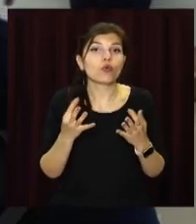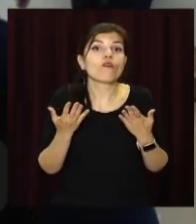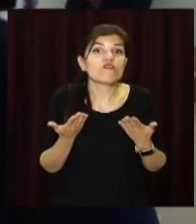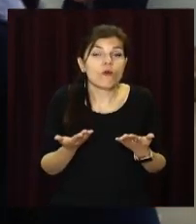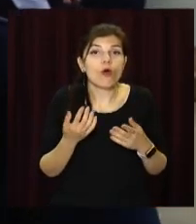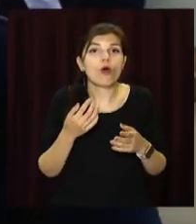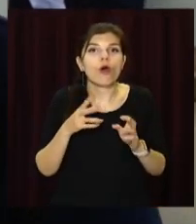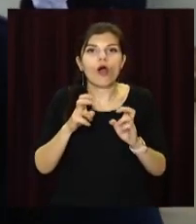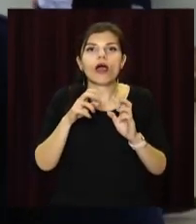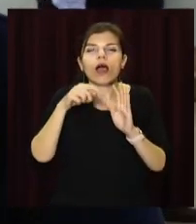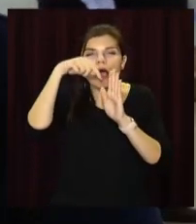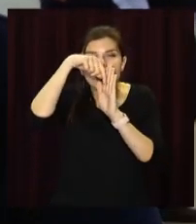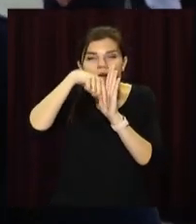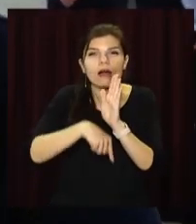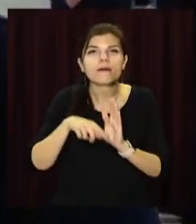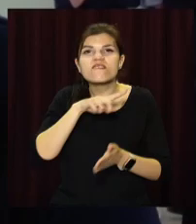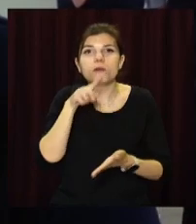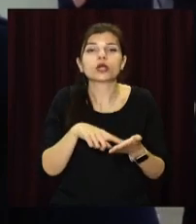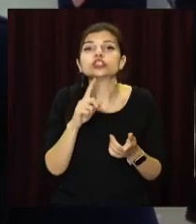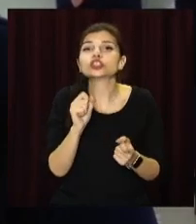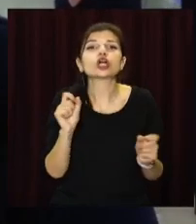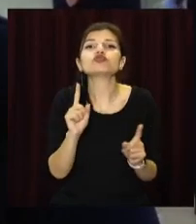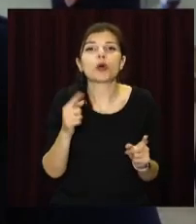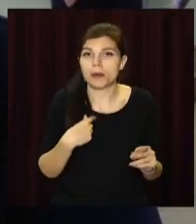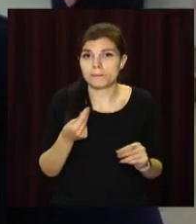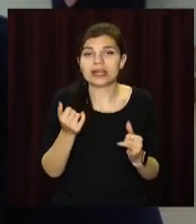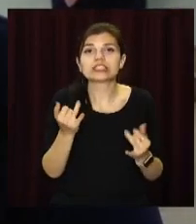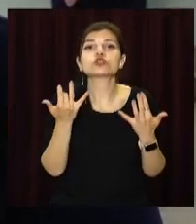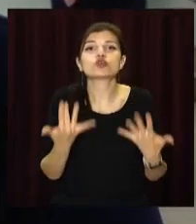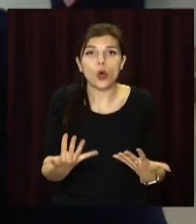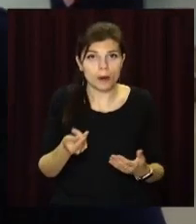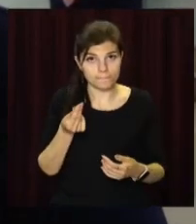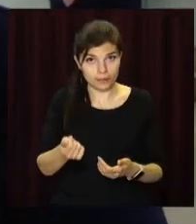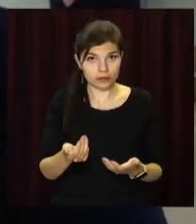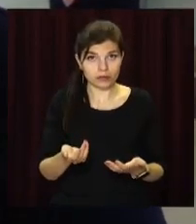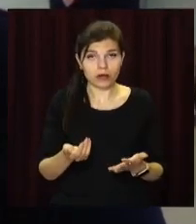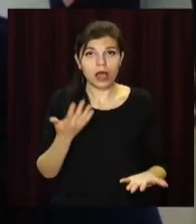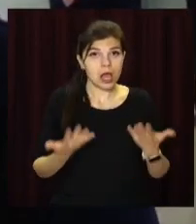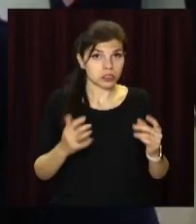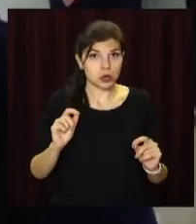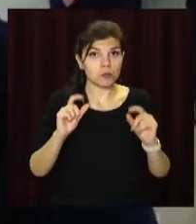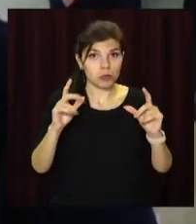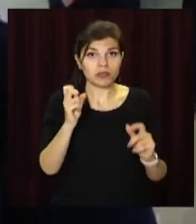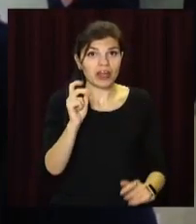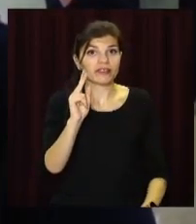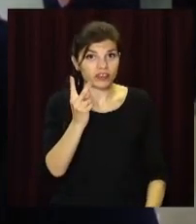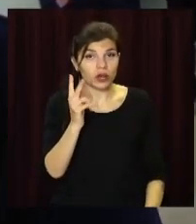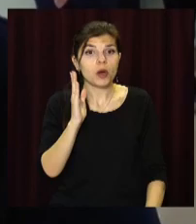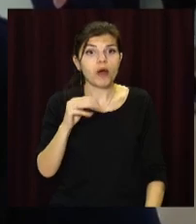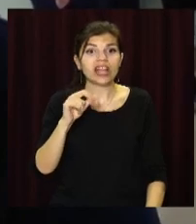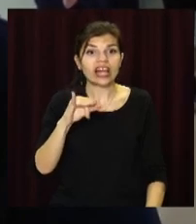якраз корінь питання, за що ми платимо і скільки ми будемо платити. Тобто, якщо піднімуть на 2 гривні і буде